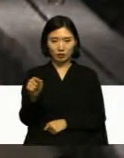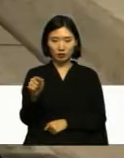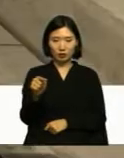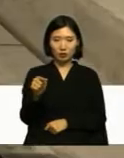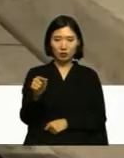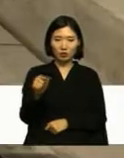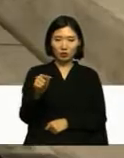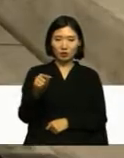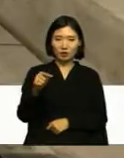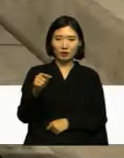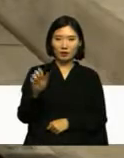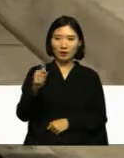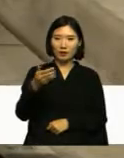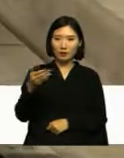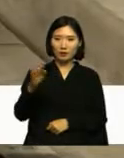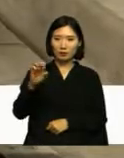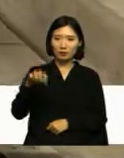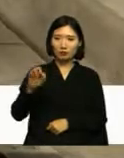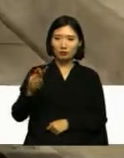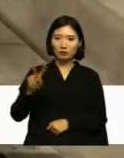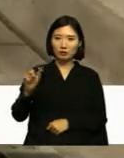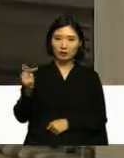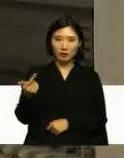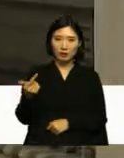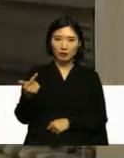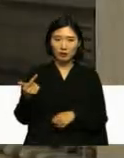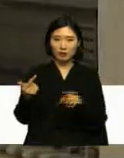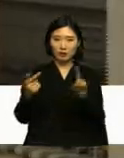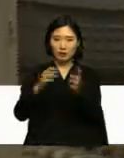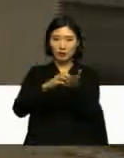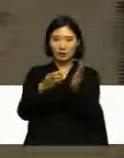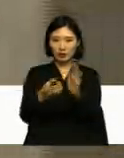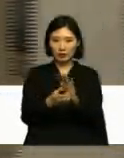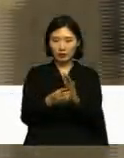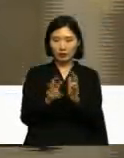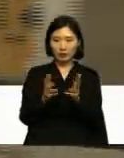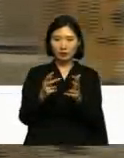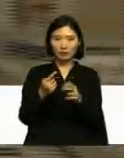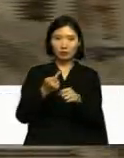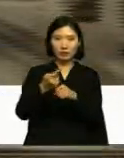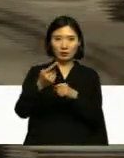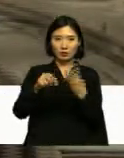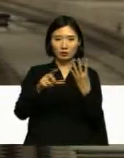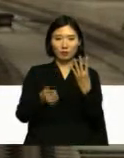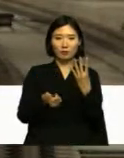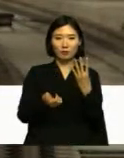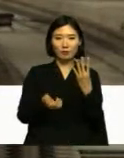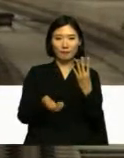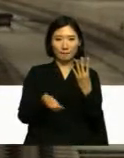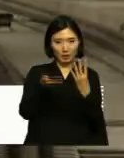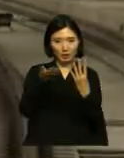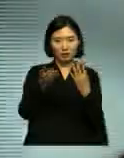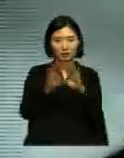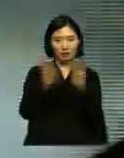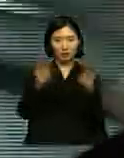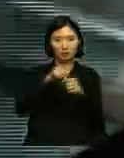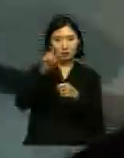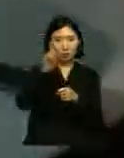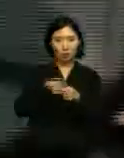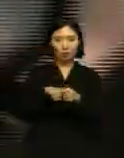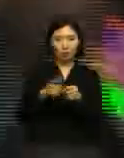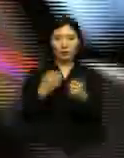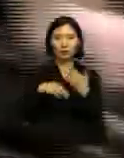를 거쳐 하남시 풍산동 으로 이어지는 1단계 사업은 내년 4월 말 개통을 목표로 진행 중입니다